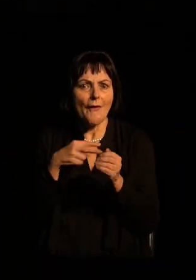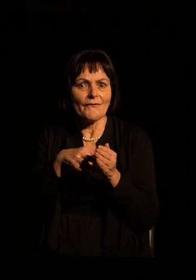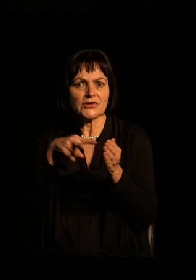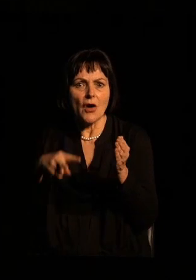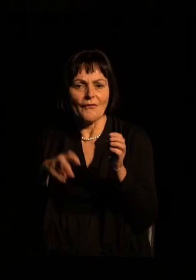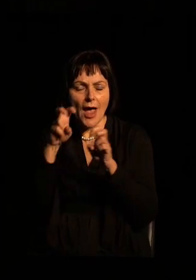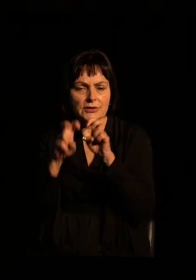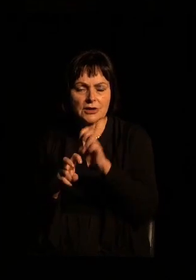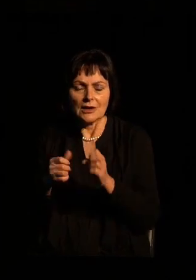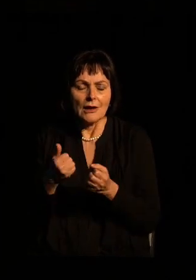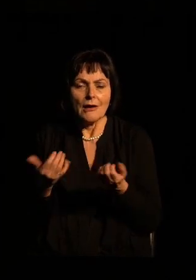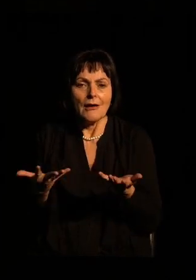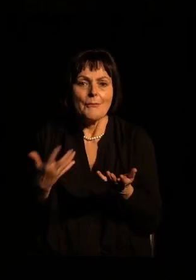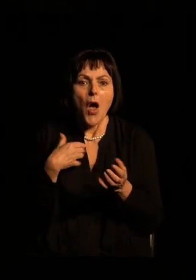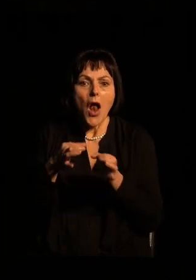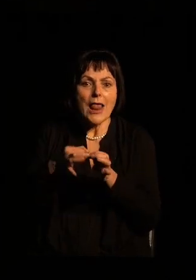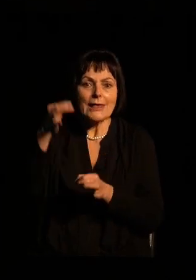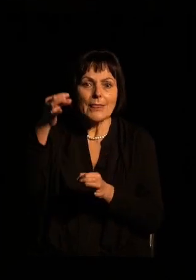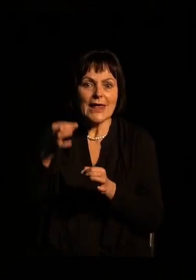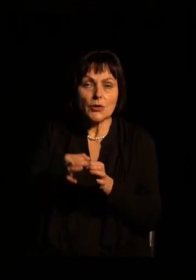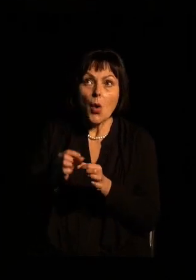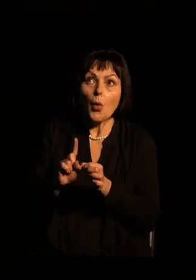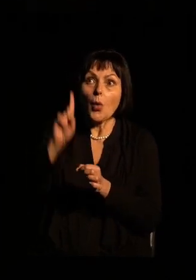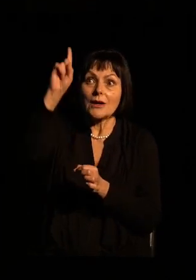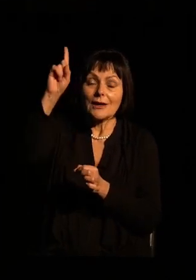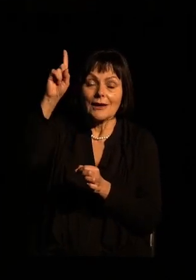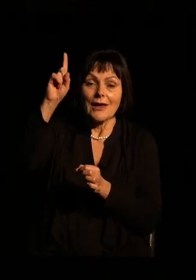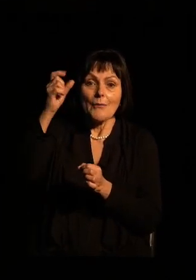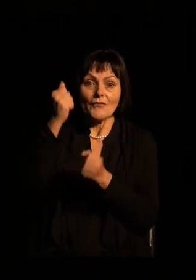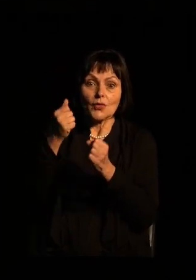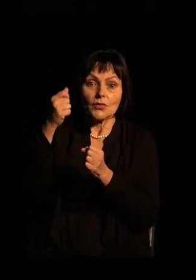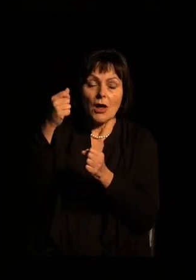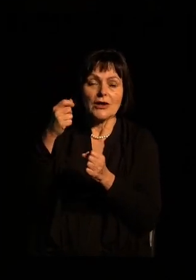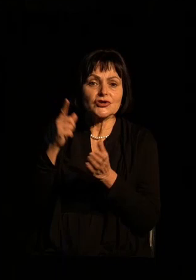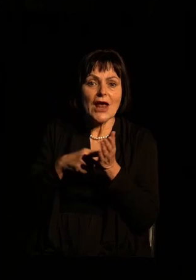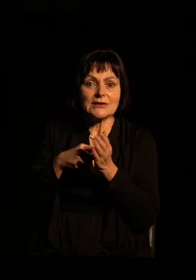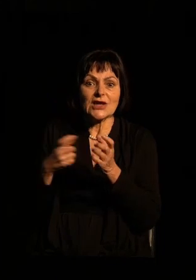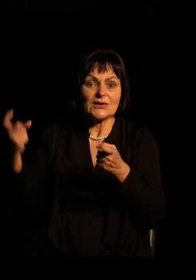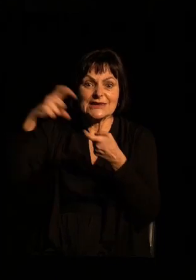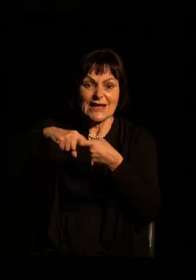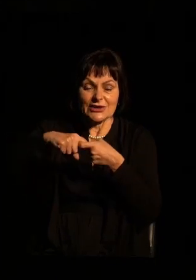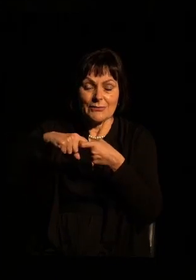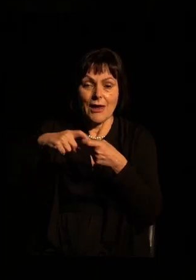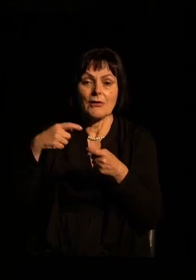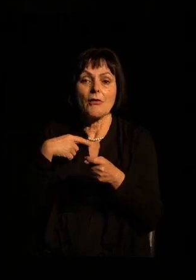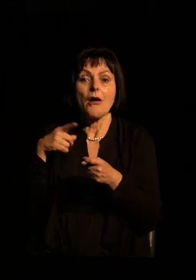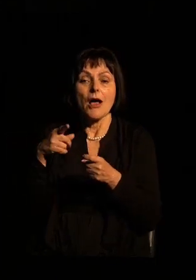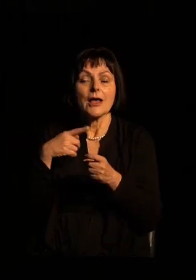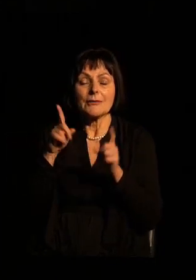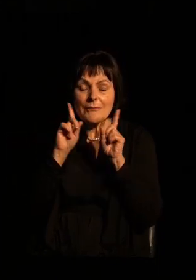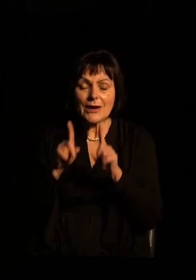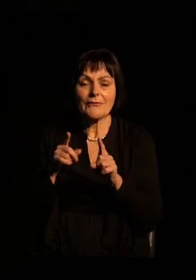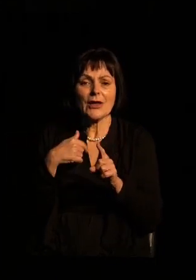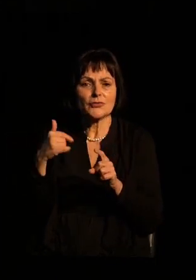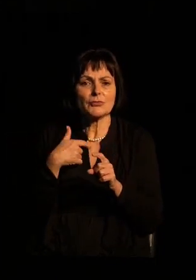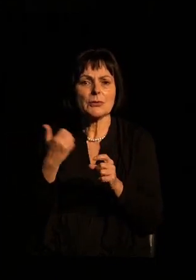ze ściany, bo te liny są pionowo do góry, stają, że trudno, często one się zaczepiają. No i faktycznie no,